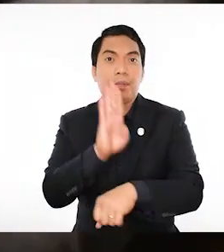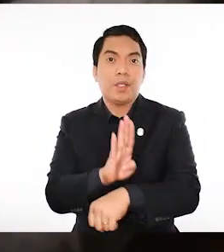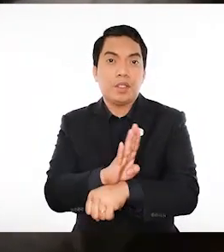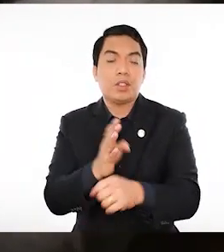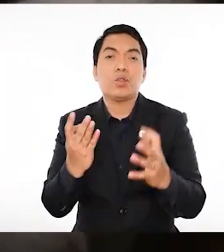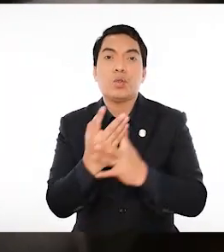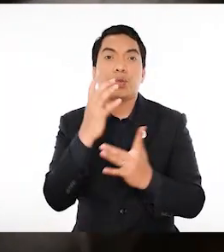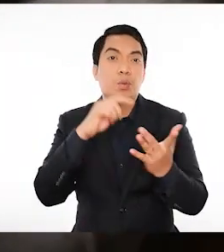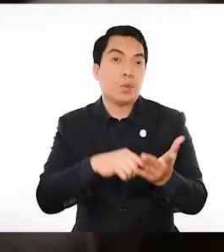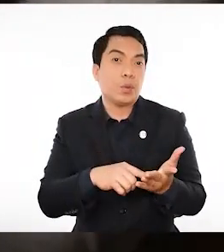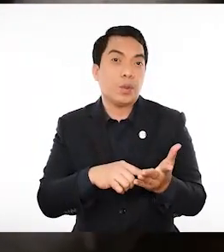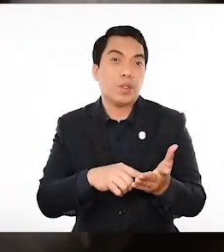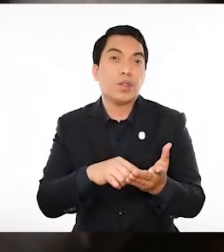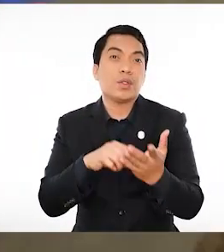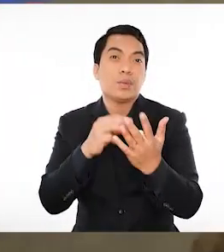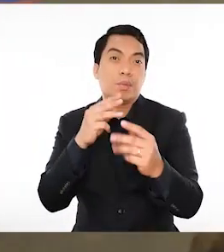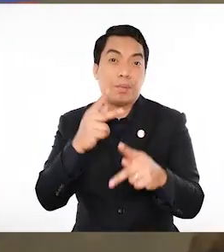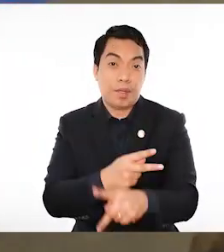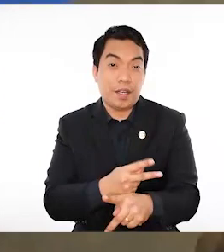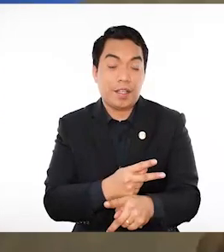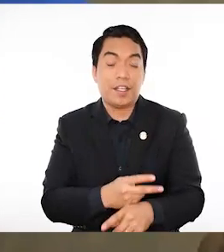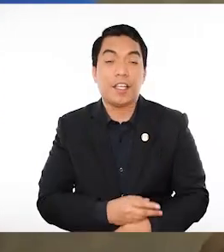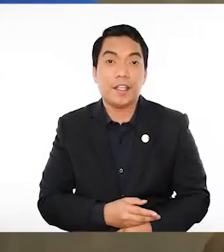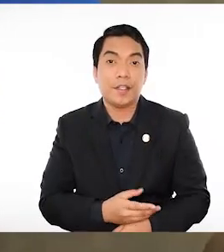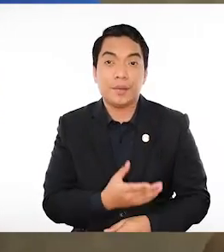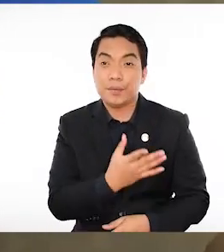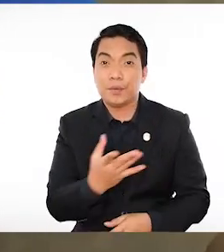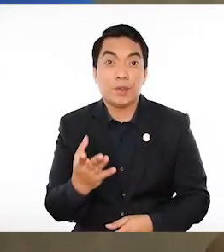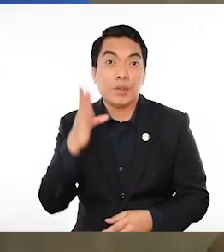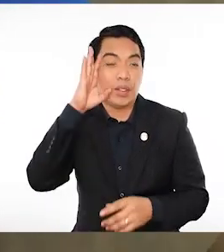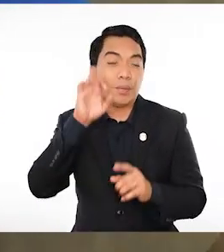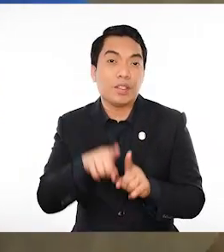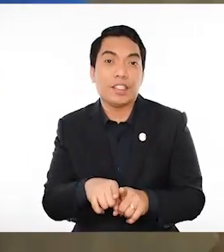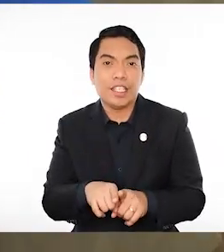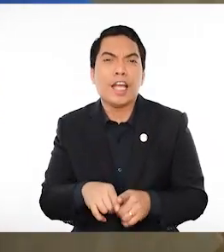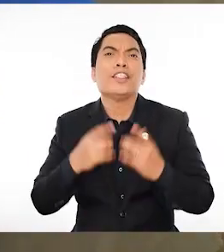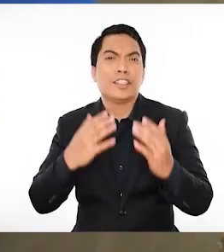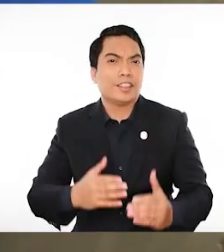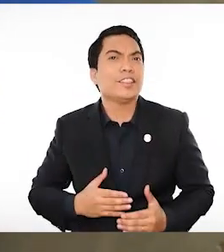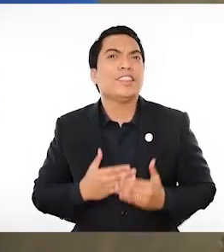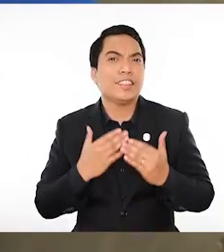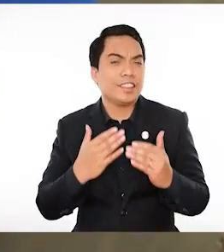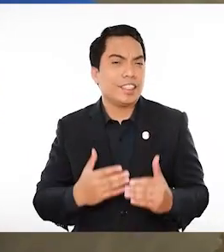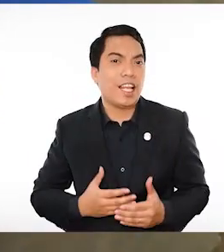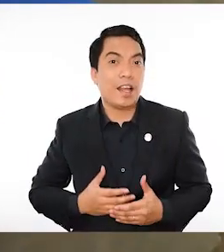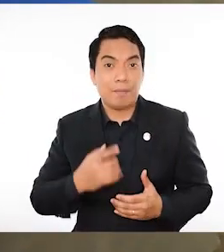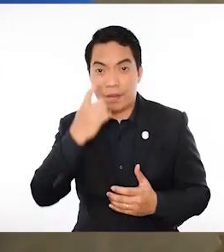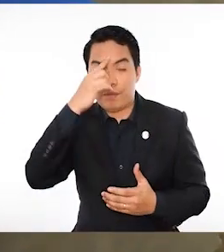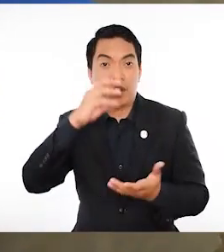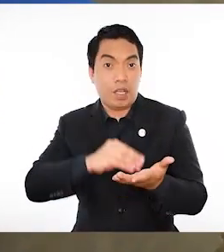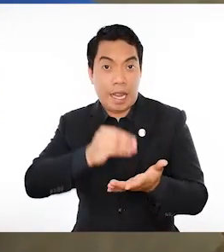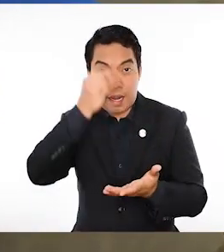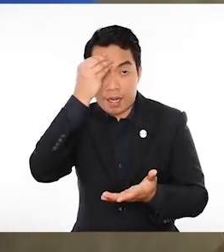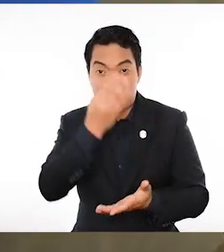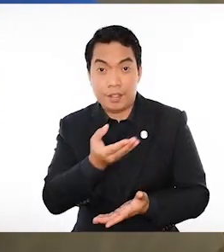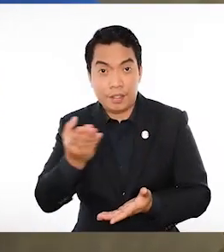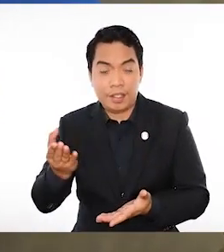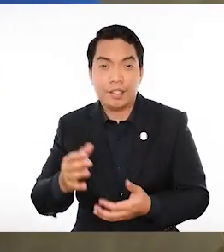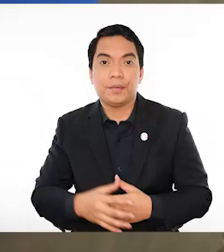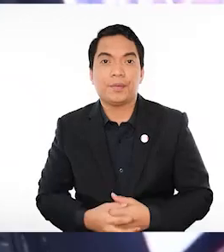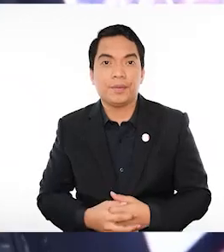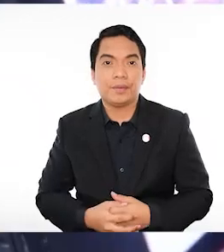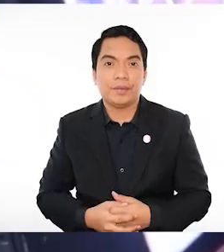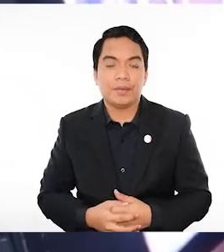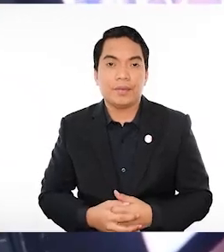produktong ito. Positibo naman ang reaksyon ng mga kapatid at ikinatuwa nila ang mga bagong kaalaman na kanilang